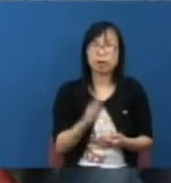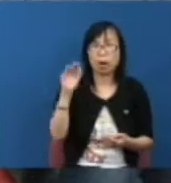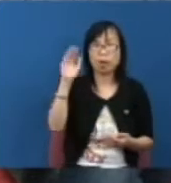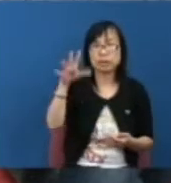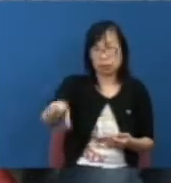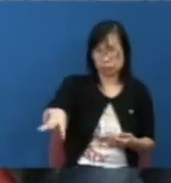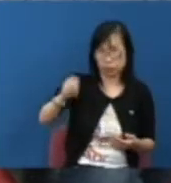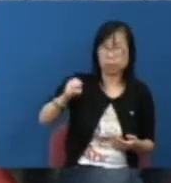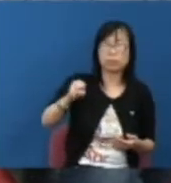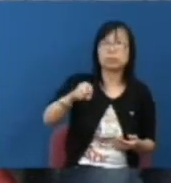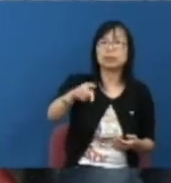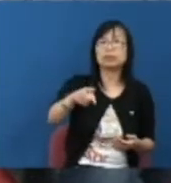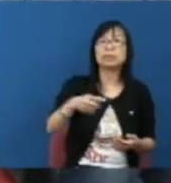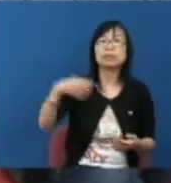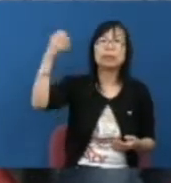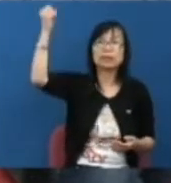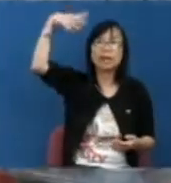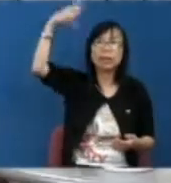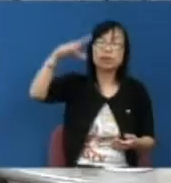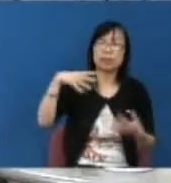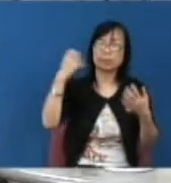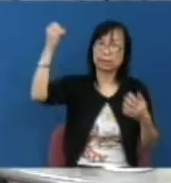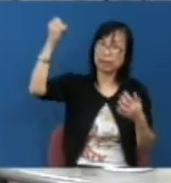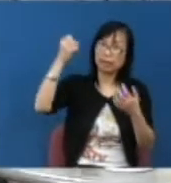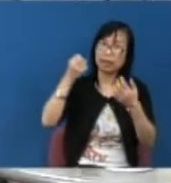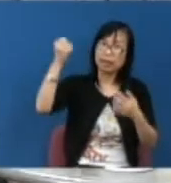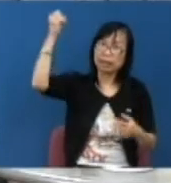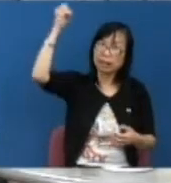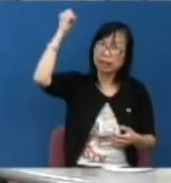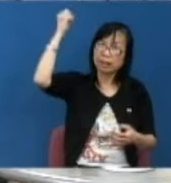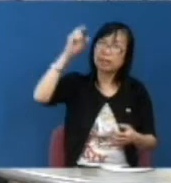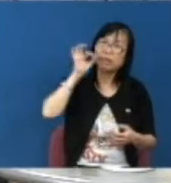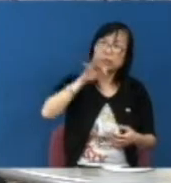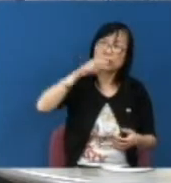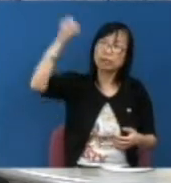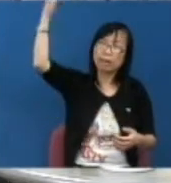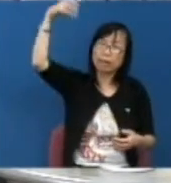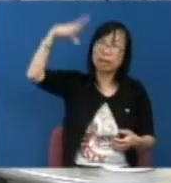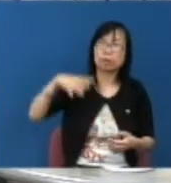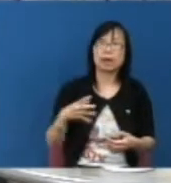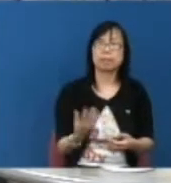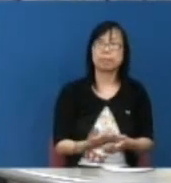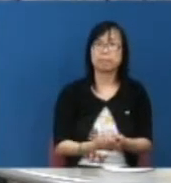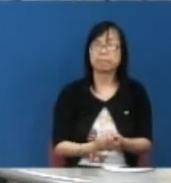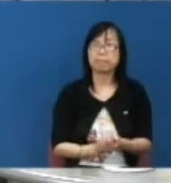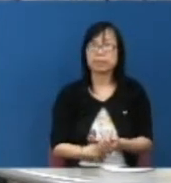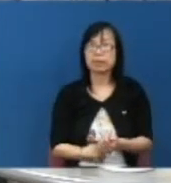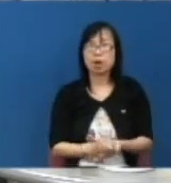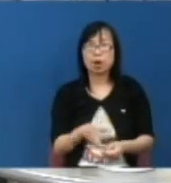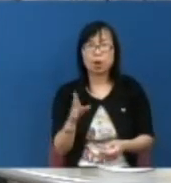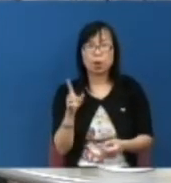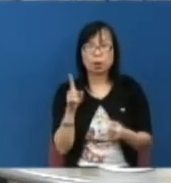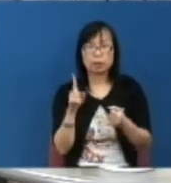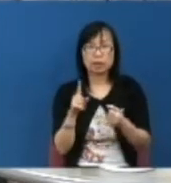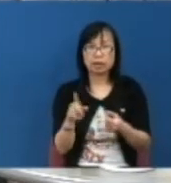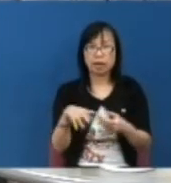應用到你哋嗰種太陽能嗰燈咧？我哋而家 instead 我哋用一啲消毒品嚇。 因為咧，始終